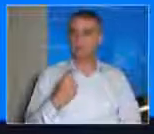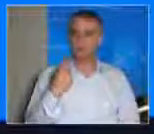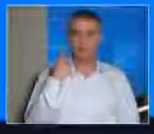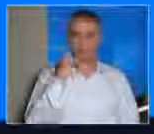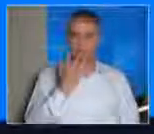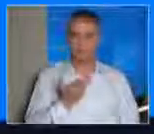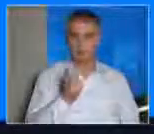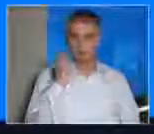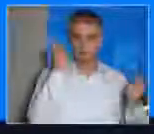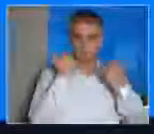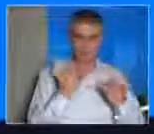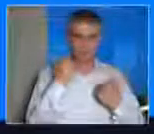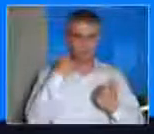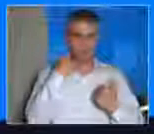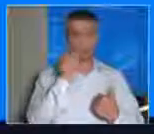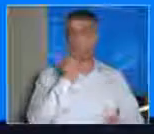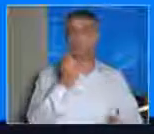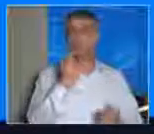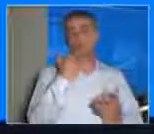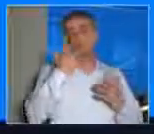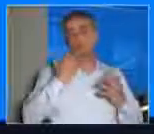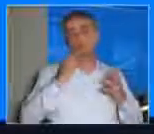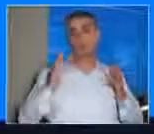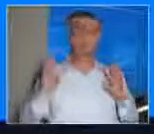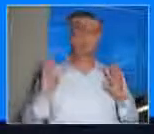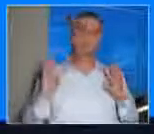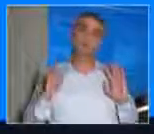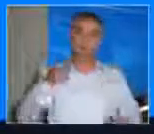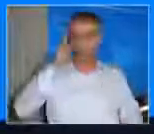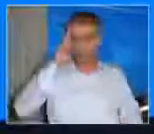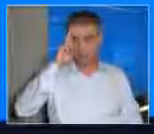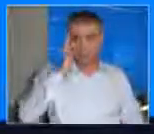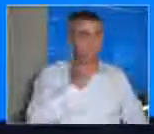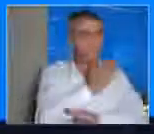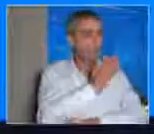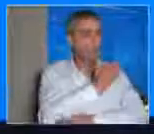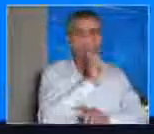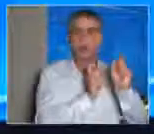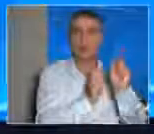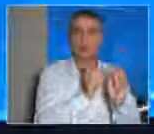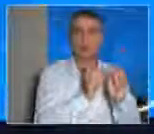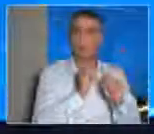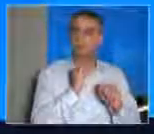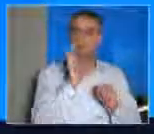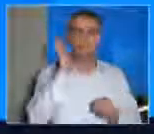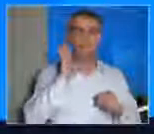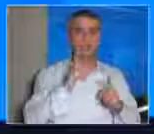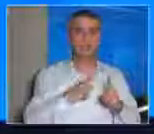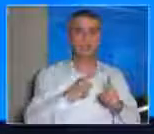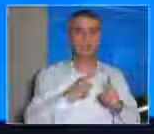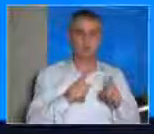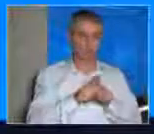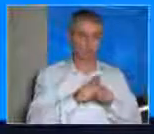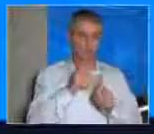מה שמענו פה, זה היה מדהים עכשיו לשמוע את אלקין בתמימות. הליכוד פונה לאנשים מאיזשהו רקע,